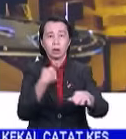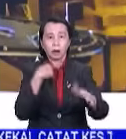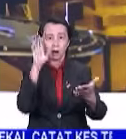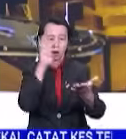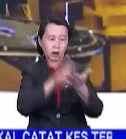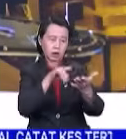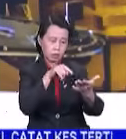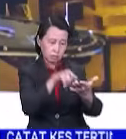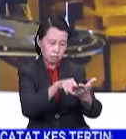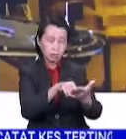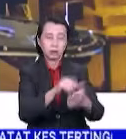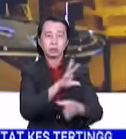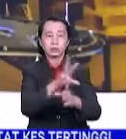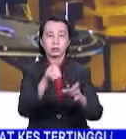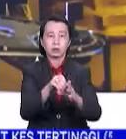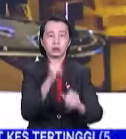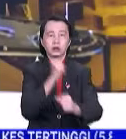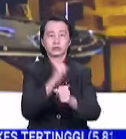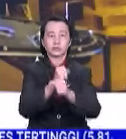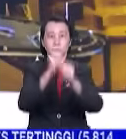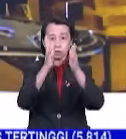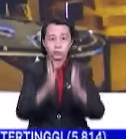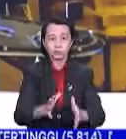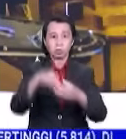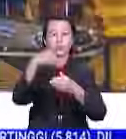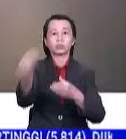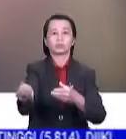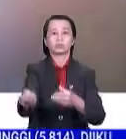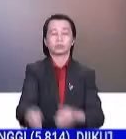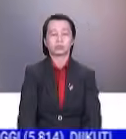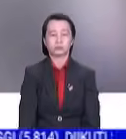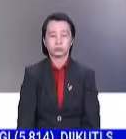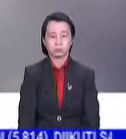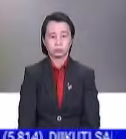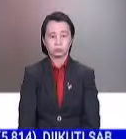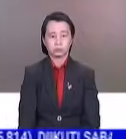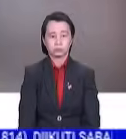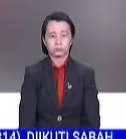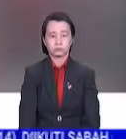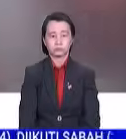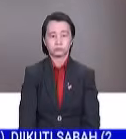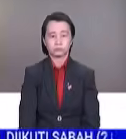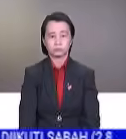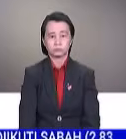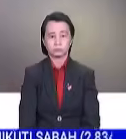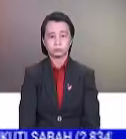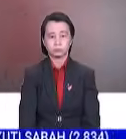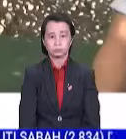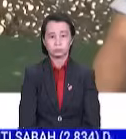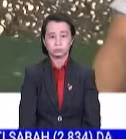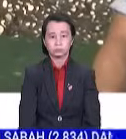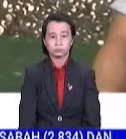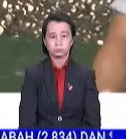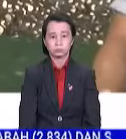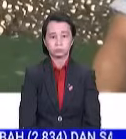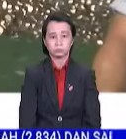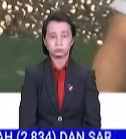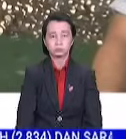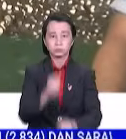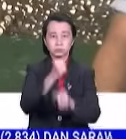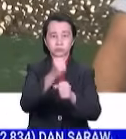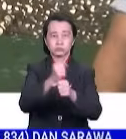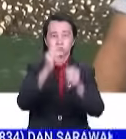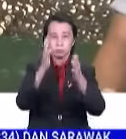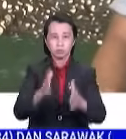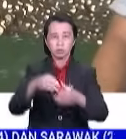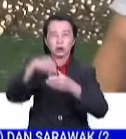baru-baru ini juga melibatkan pekerja asing hai hai Hai Yang ya maunya pekerja